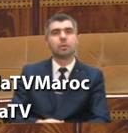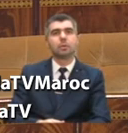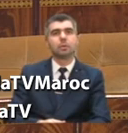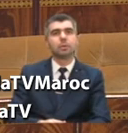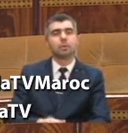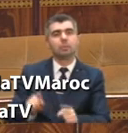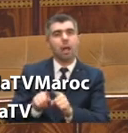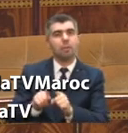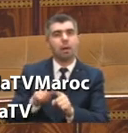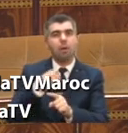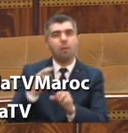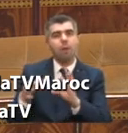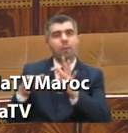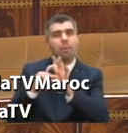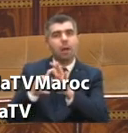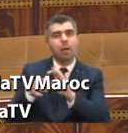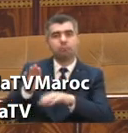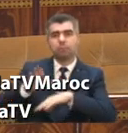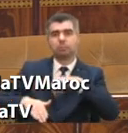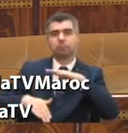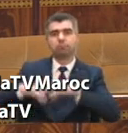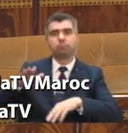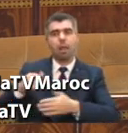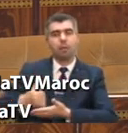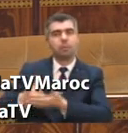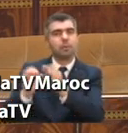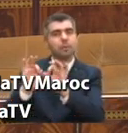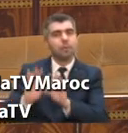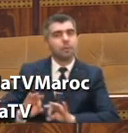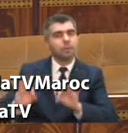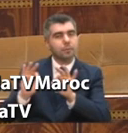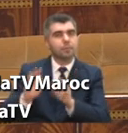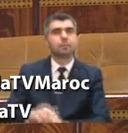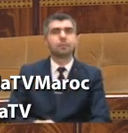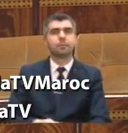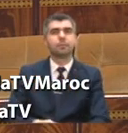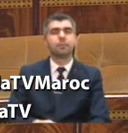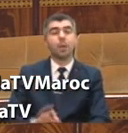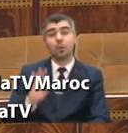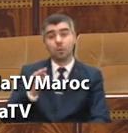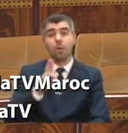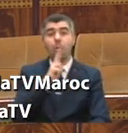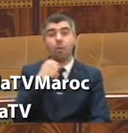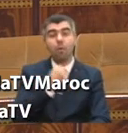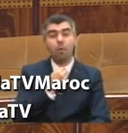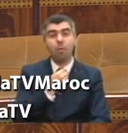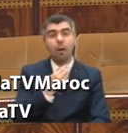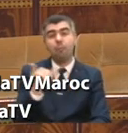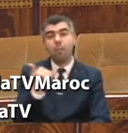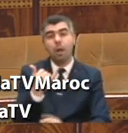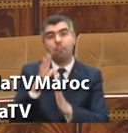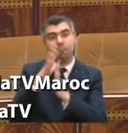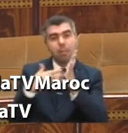تخليها عن مسؤولياتها في ظل الوضع الاستثنائي؟ وأخيرا، هل لدى الحكومة مخطط استعجالي